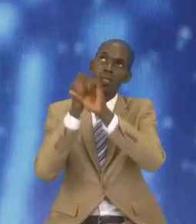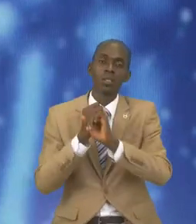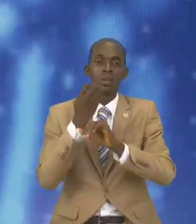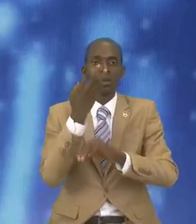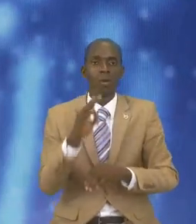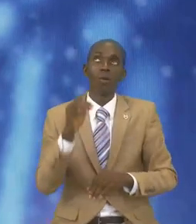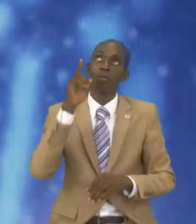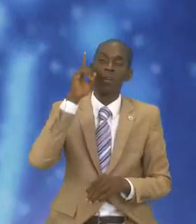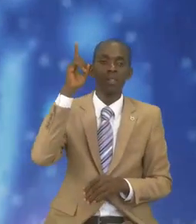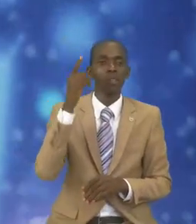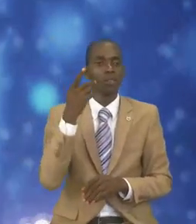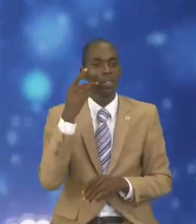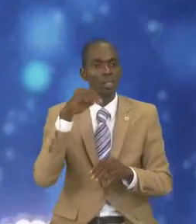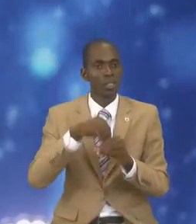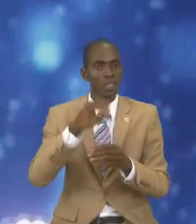de lui.